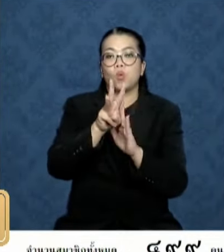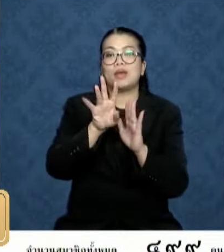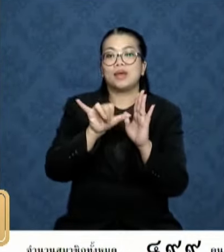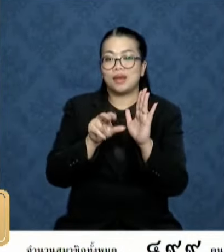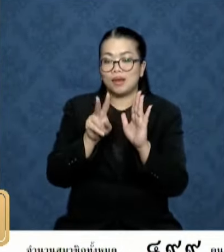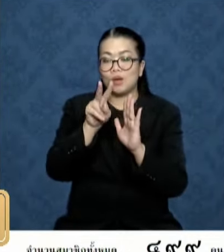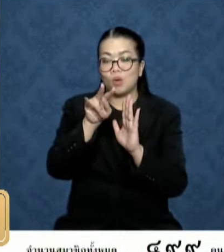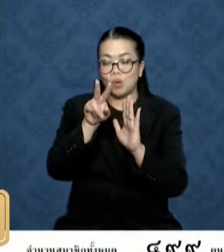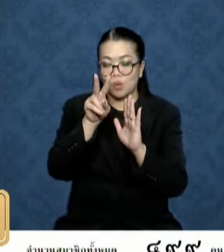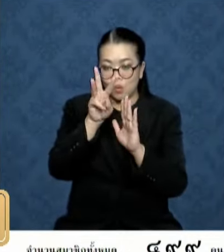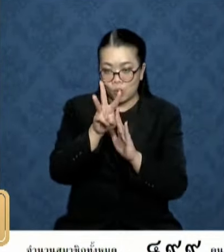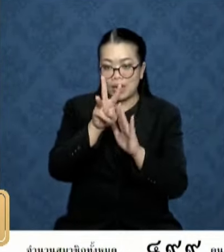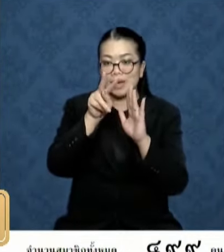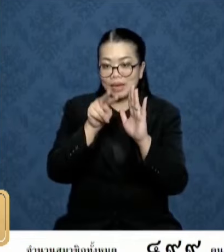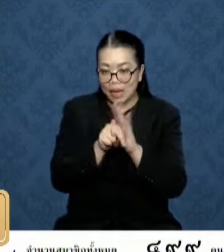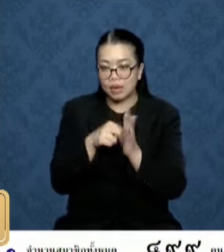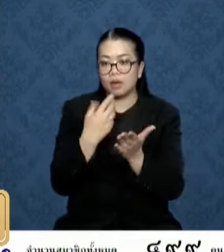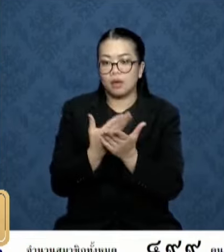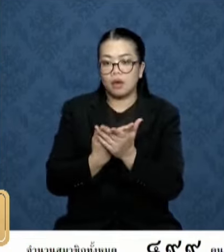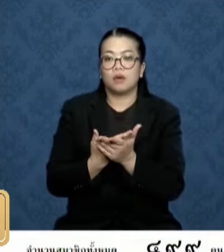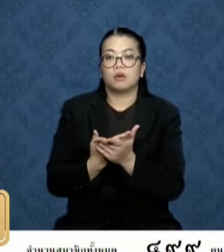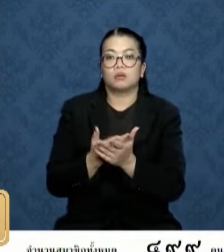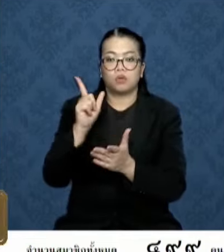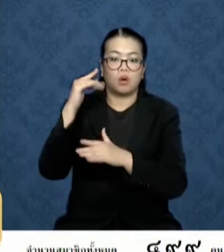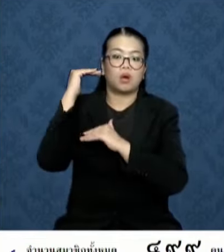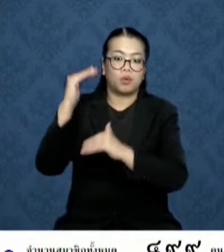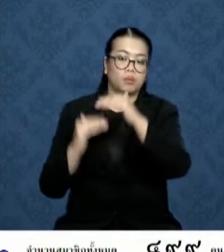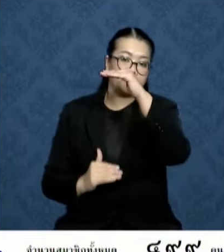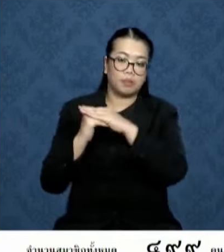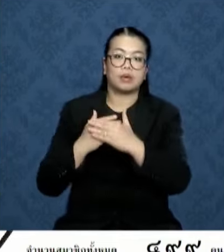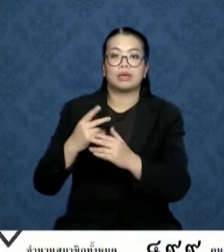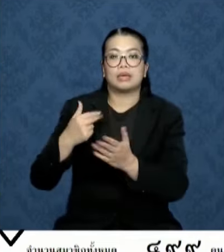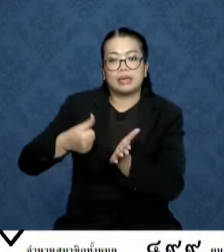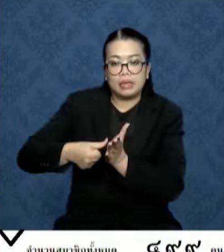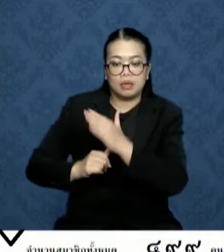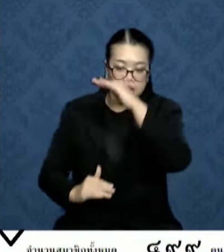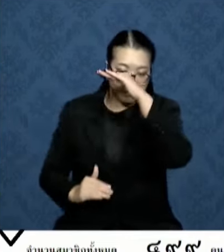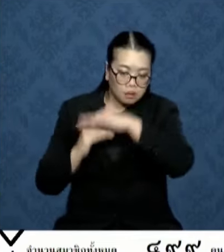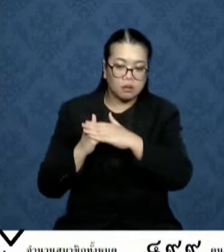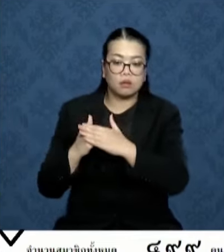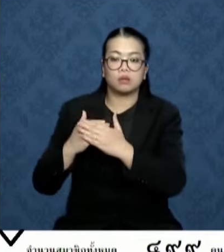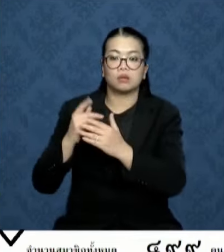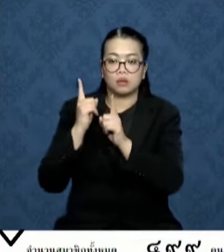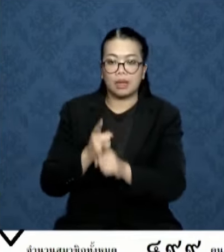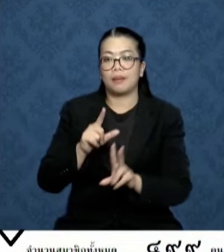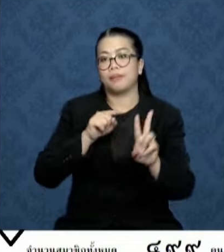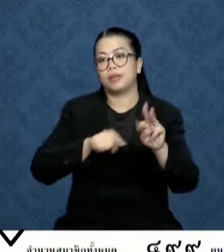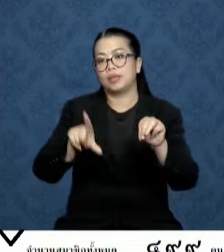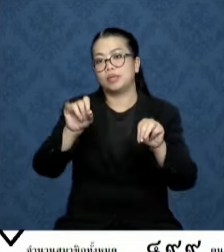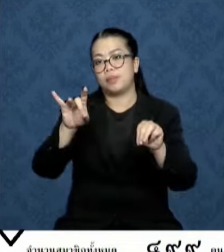ินการเงนการคลที่ระบุเอาไ้น่ะครัวาให้กำหนดกรอบเพดาลพาระหนี้ผูกพัธตามมาตาย 18